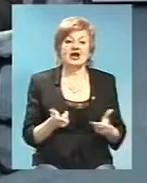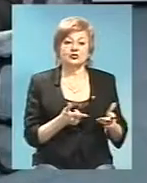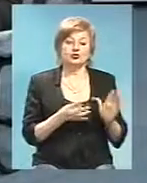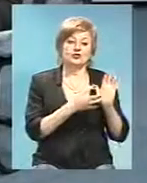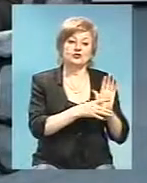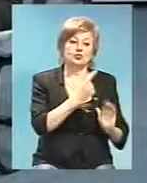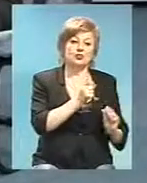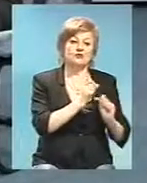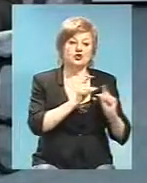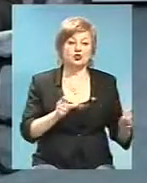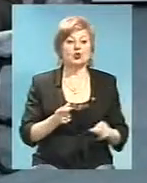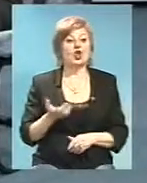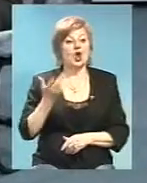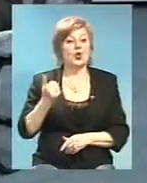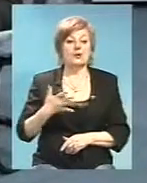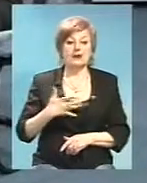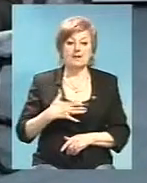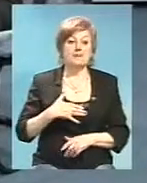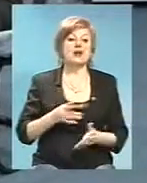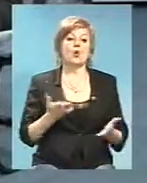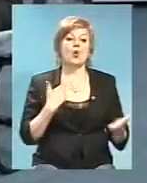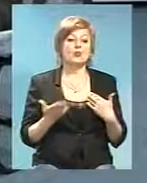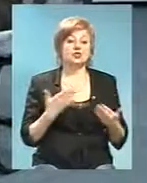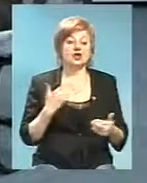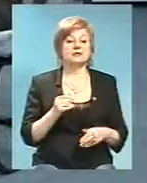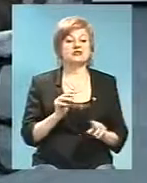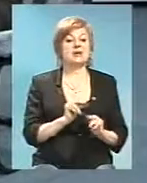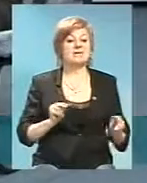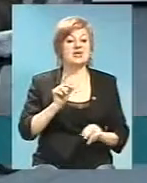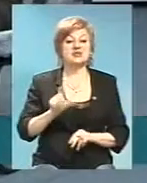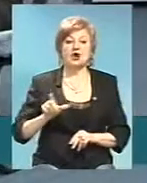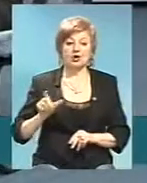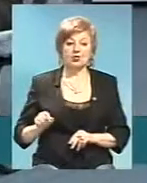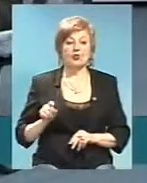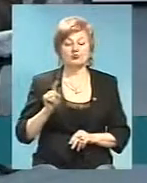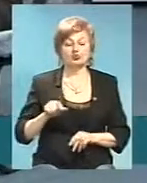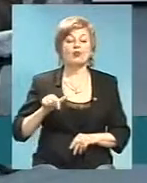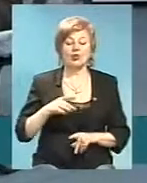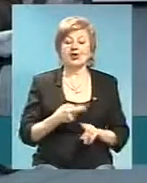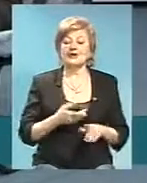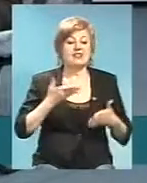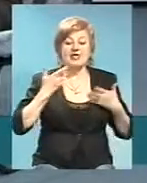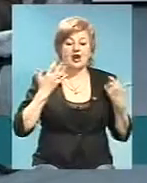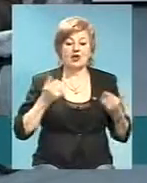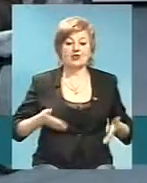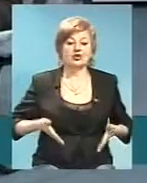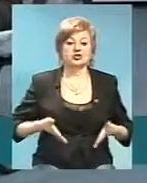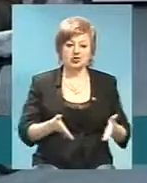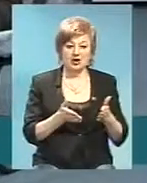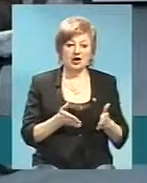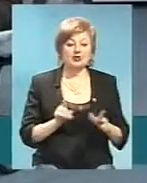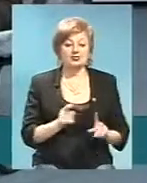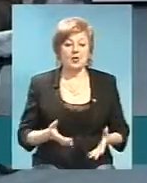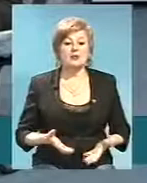91-ту школу. От коли ми спілкуємося з педагогами, які проходять цей нелегкий шлях за підтримкою абсолютно всіх,